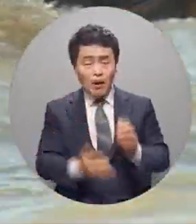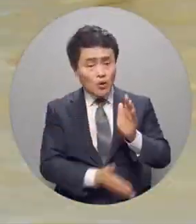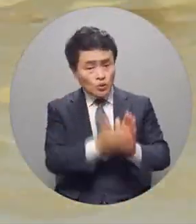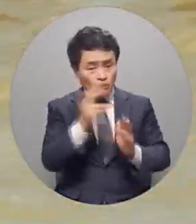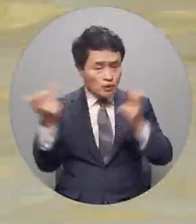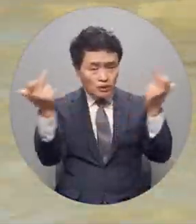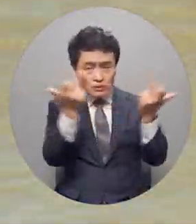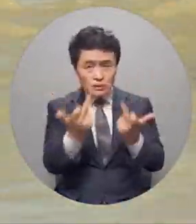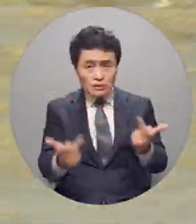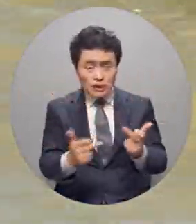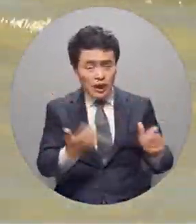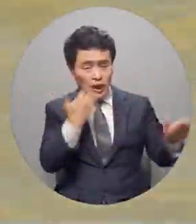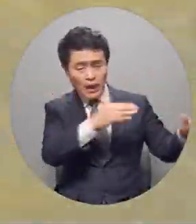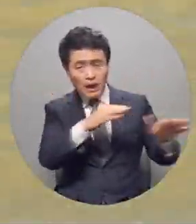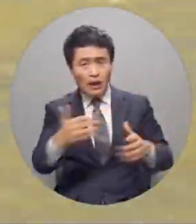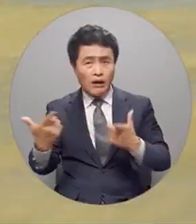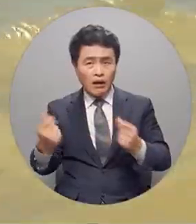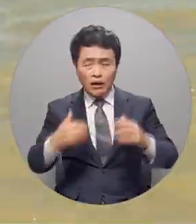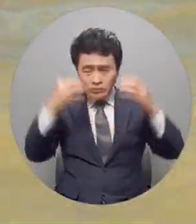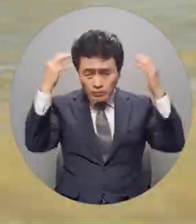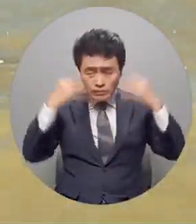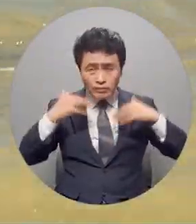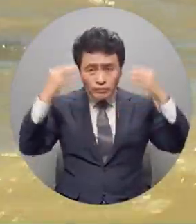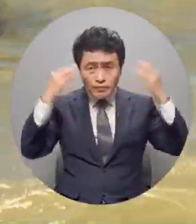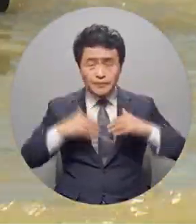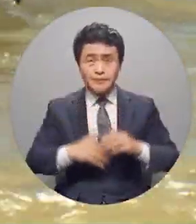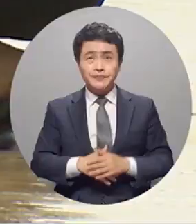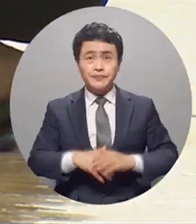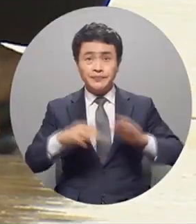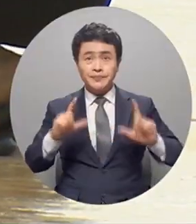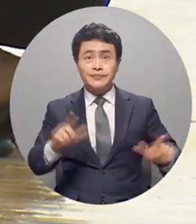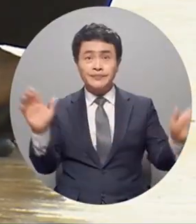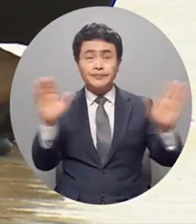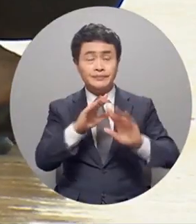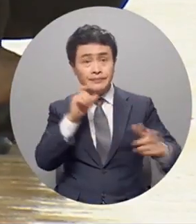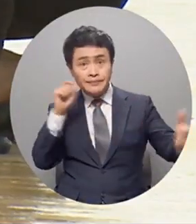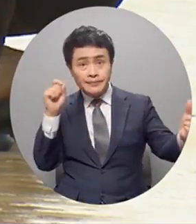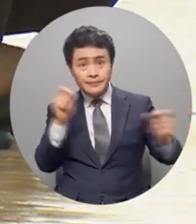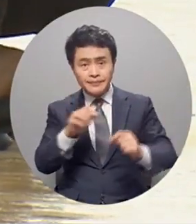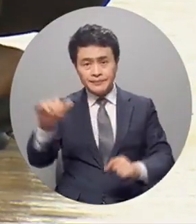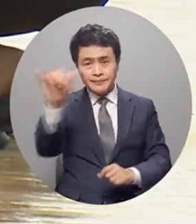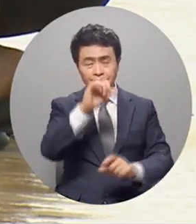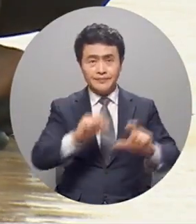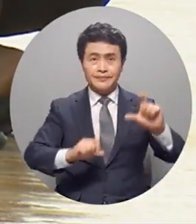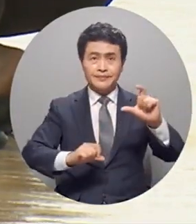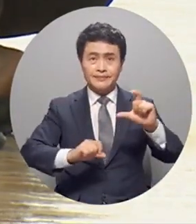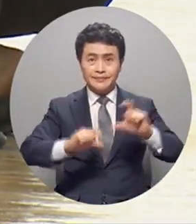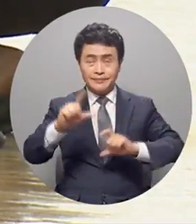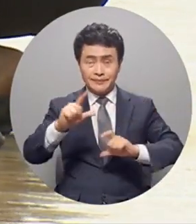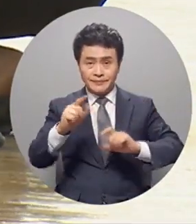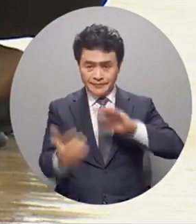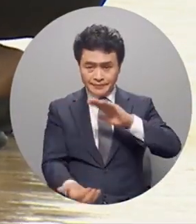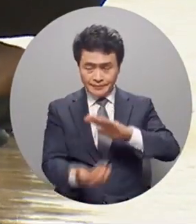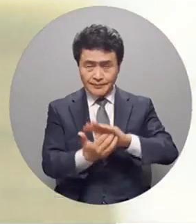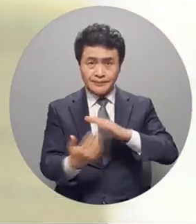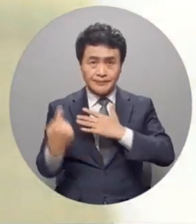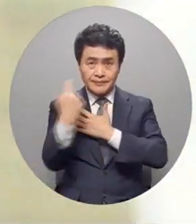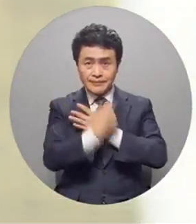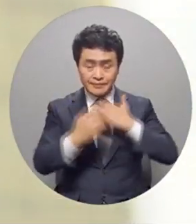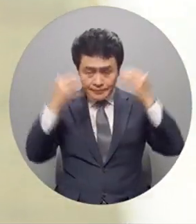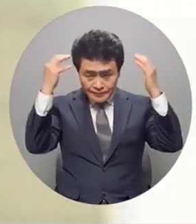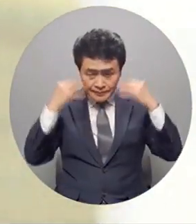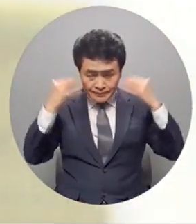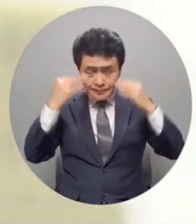산간, 해안을 가리지 않고 무더웠습니다. 기상청은 당분간 전국 대부분 지역에서 최고 체감 온도가